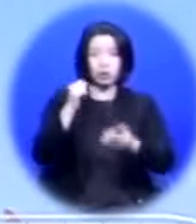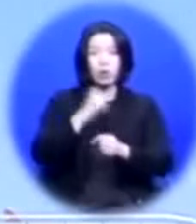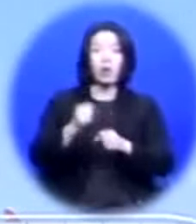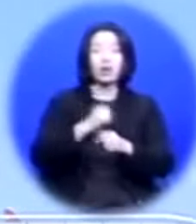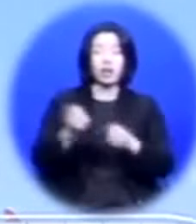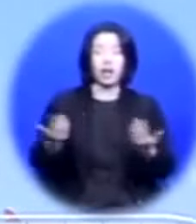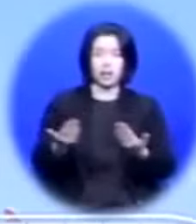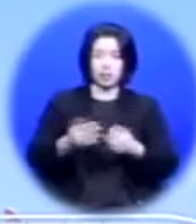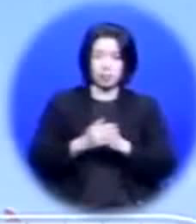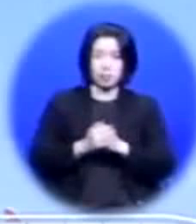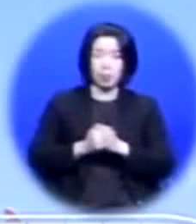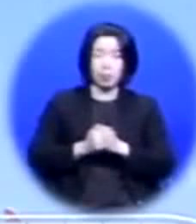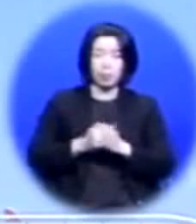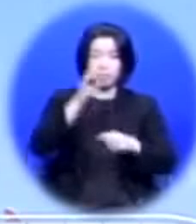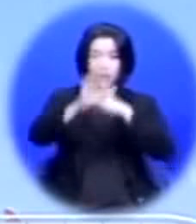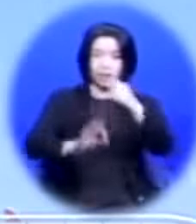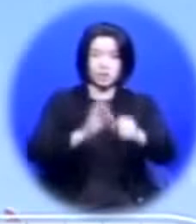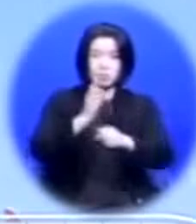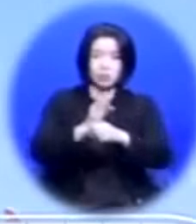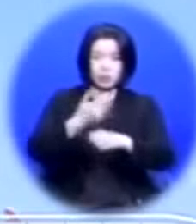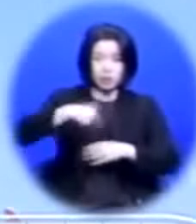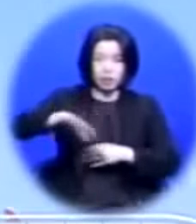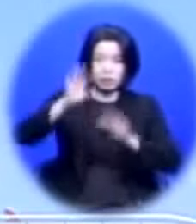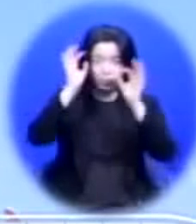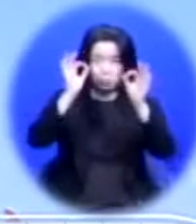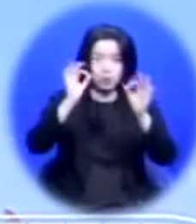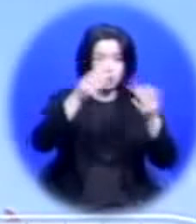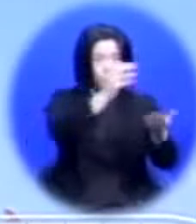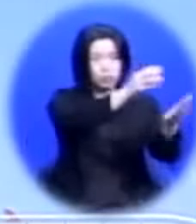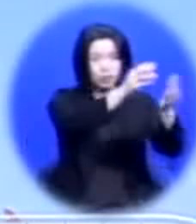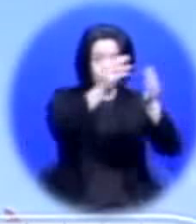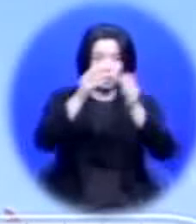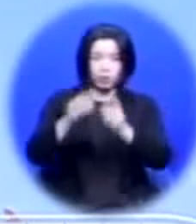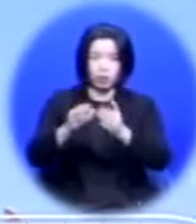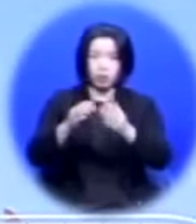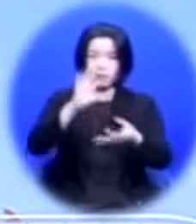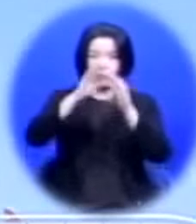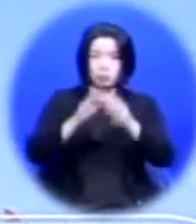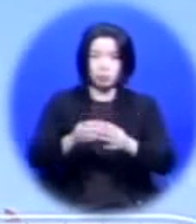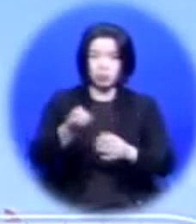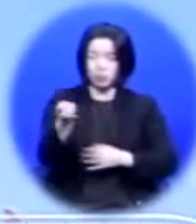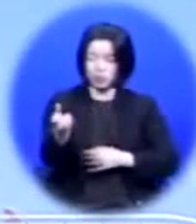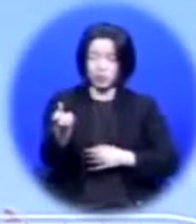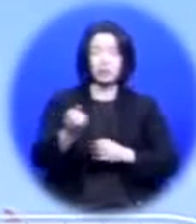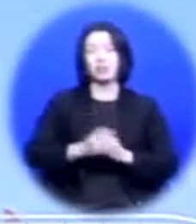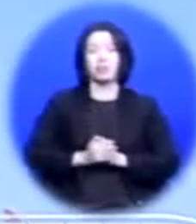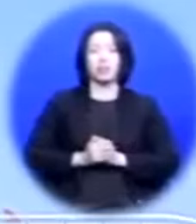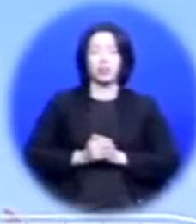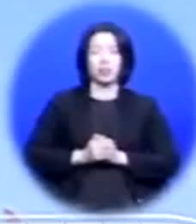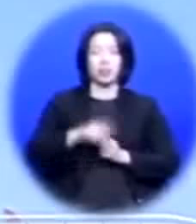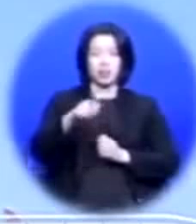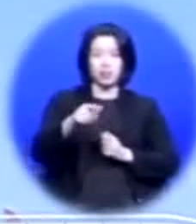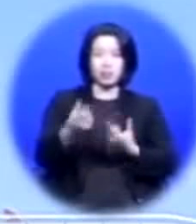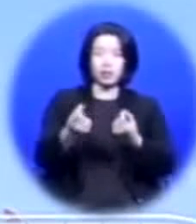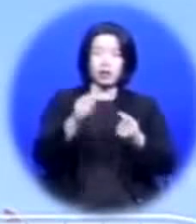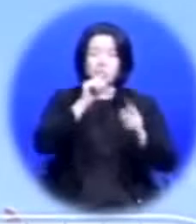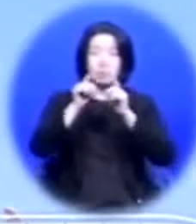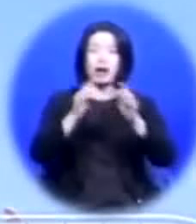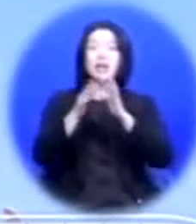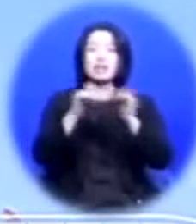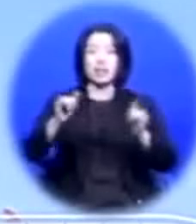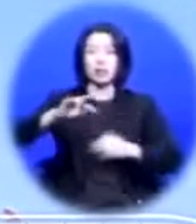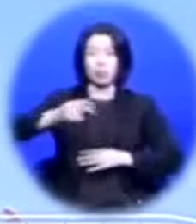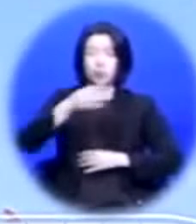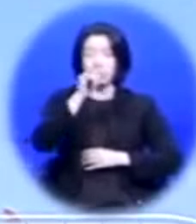그렇게 하시 10년 뒤에 가서 보면 그 꺼내가지고 포도씨 요렇게 하시는 분도 있을 거예요 근데